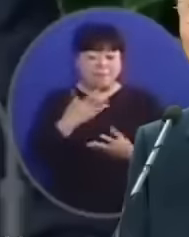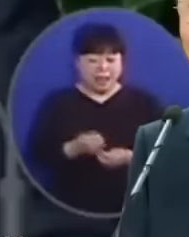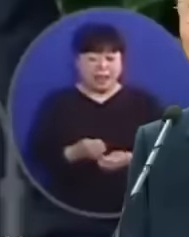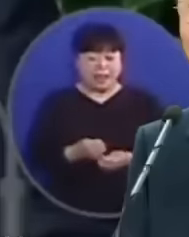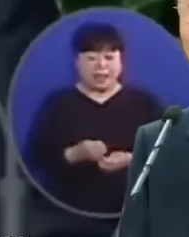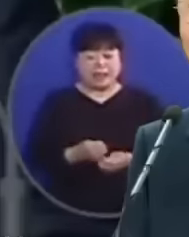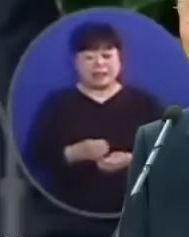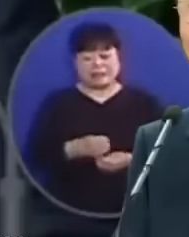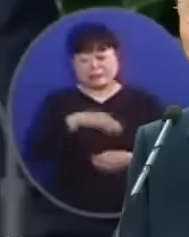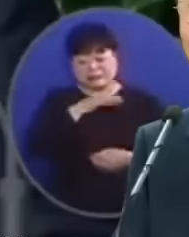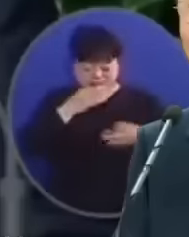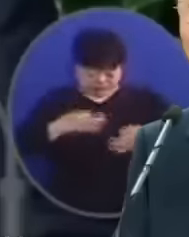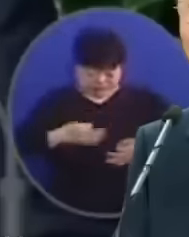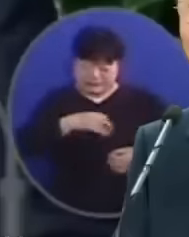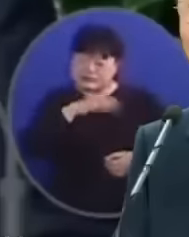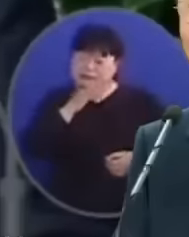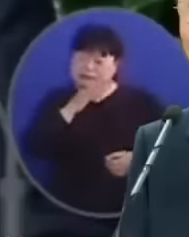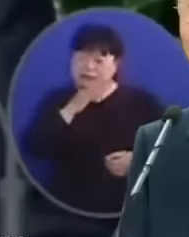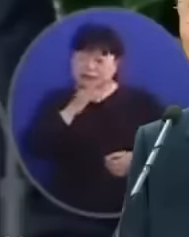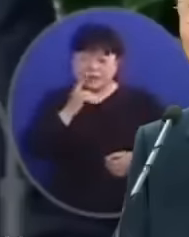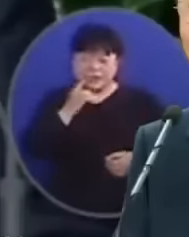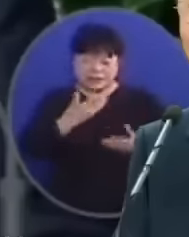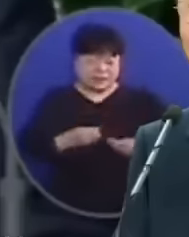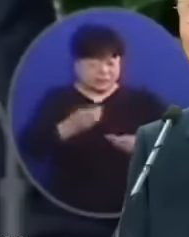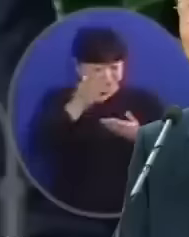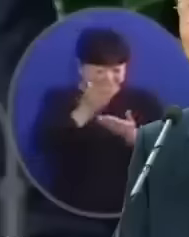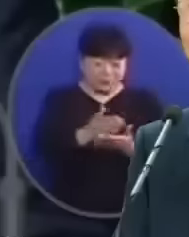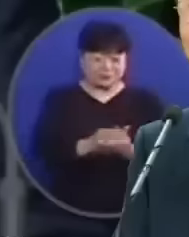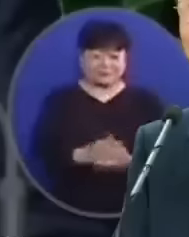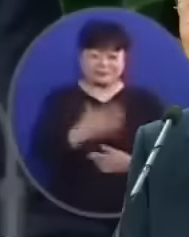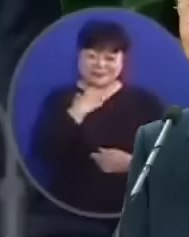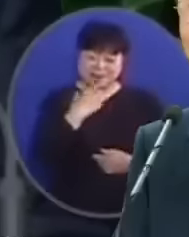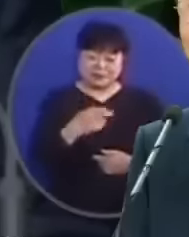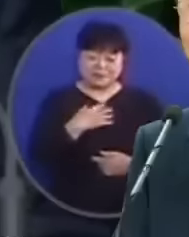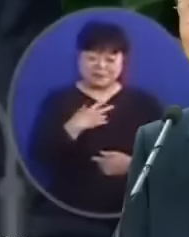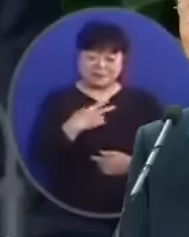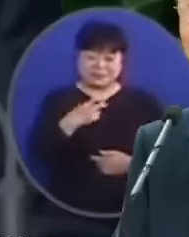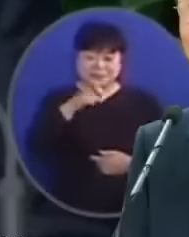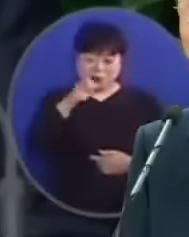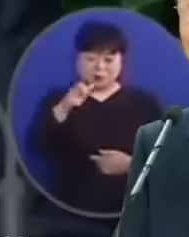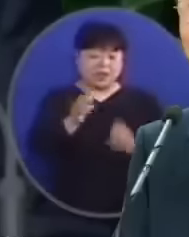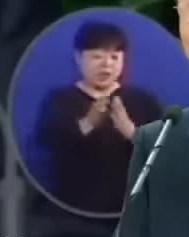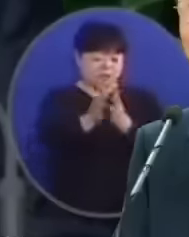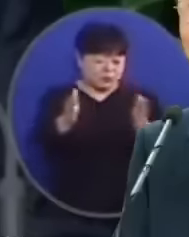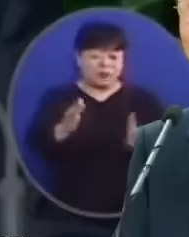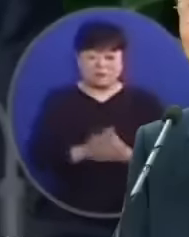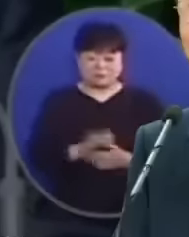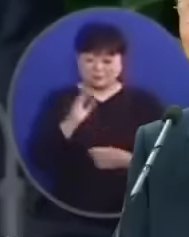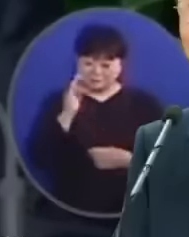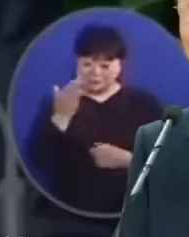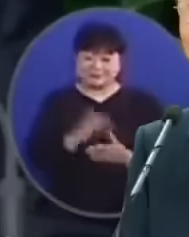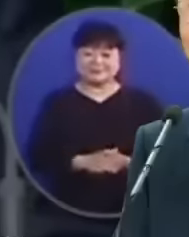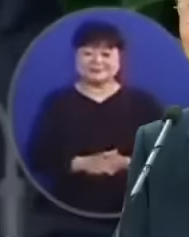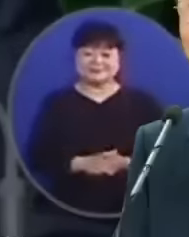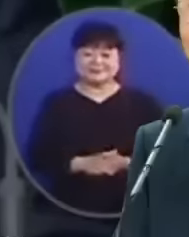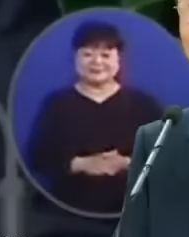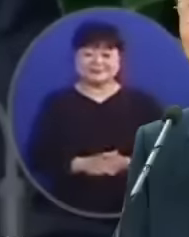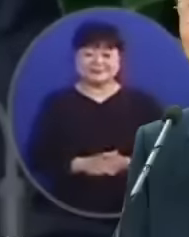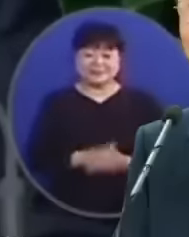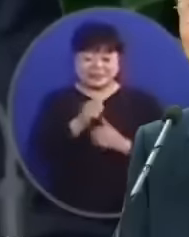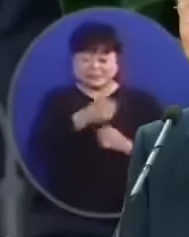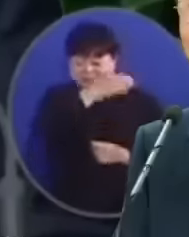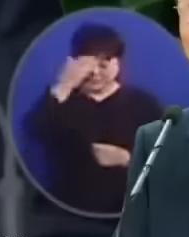아이고 나이가 이게 많은데 내가 뭘 하겠노 낙심하지 마십시오. 아브라함은 75세 인생 출발이었습니다. 반드시